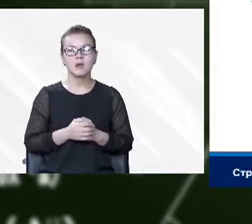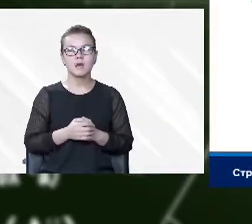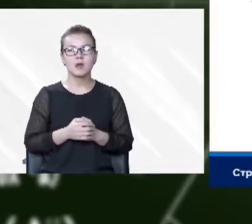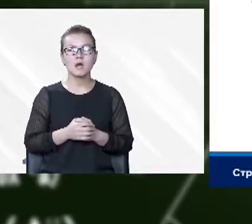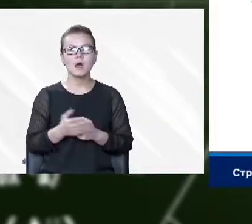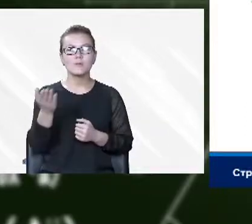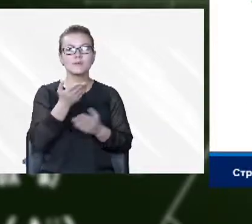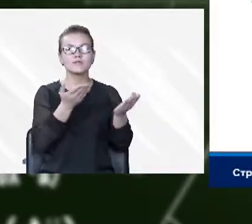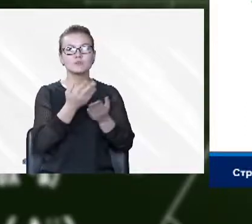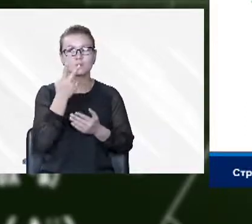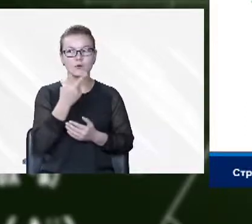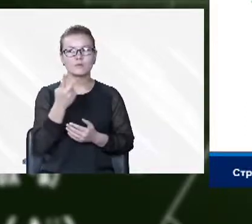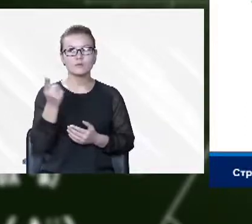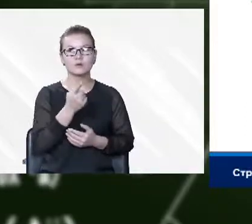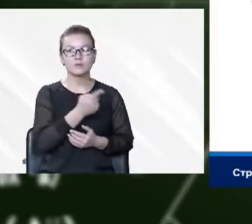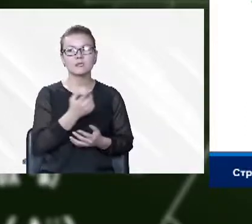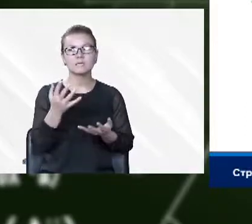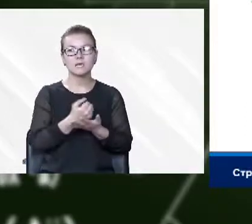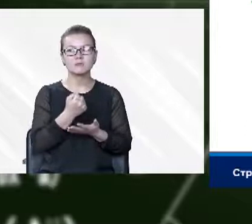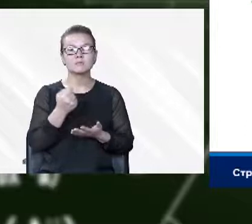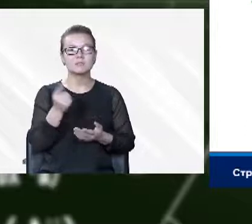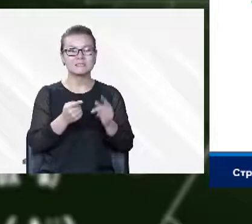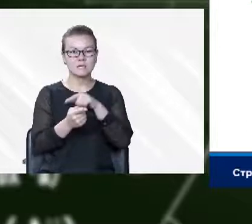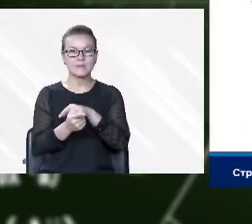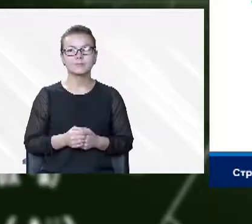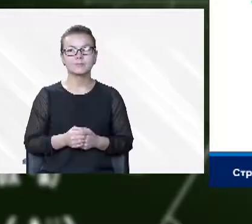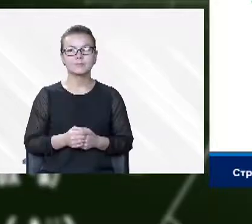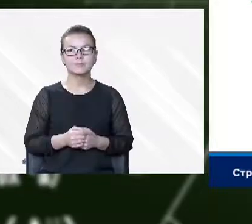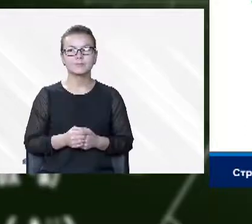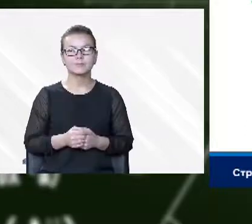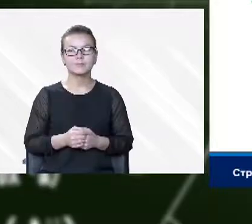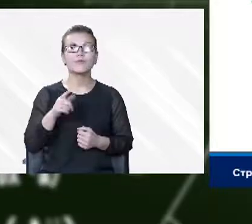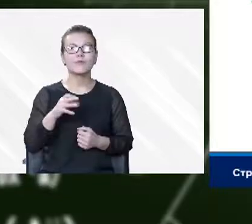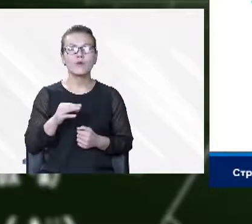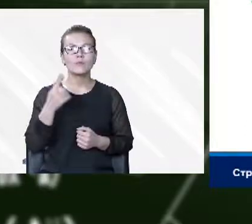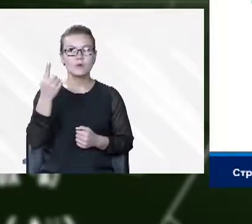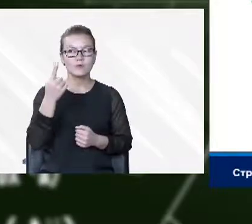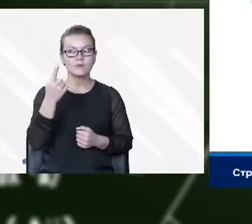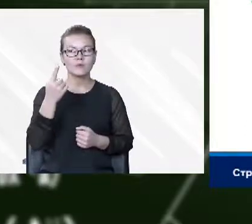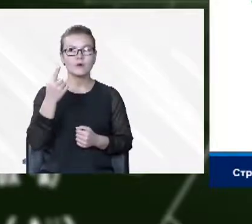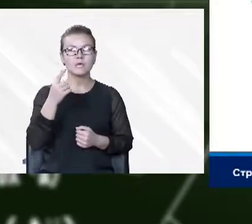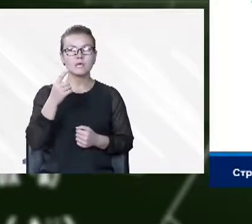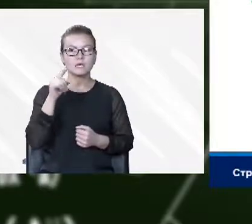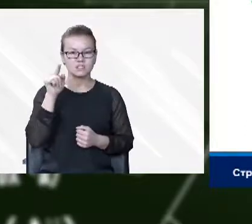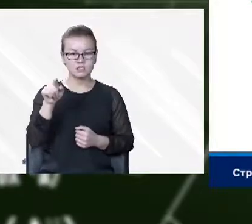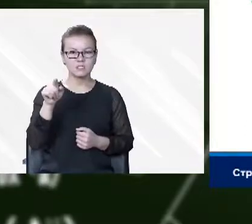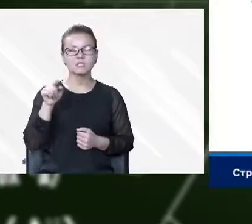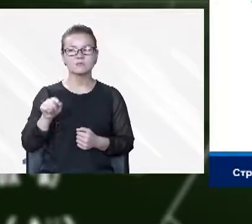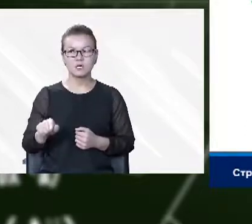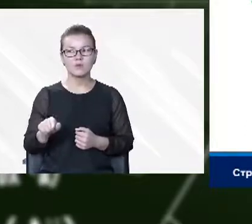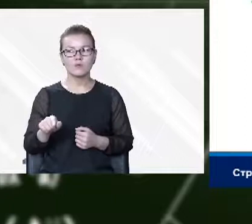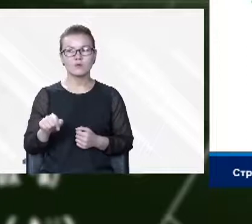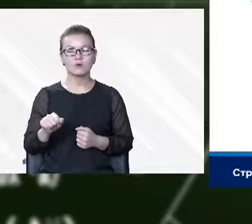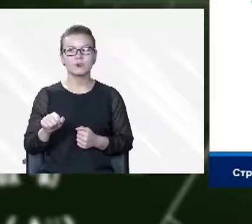Приведем обе дроби к найденному знаменателю. Для чего и числитель, и знаменатель